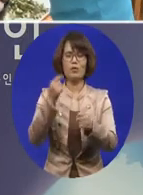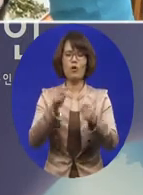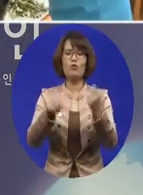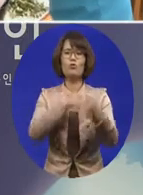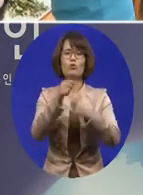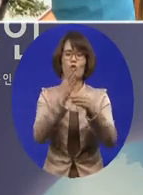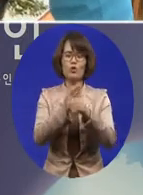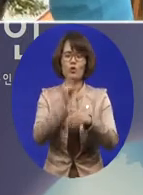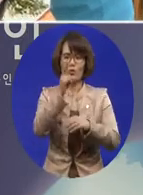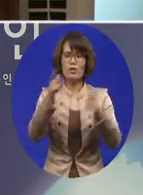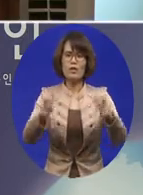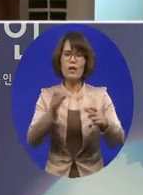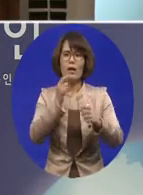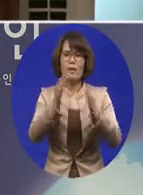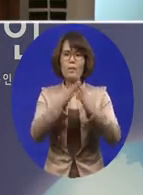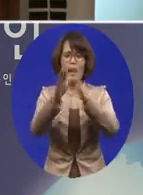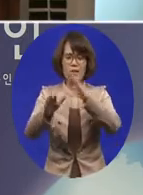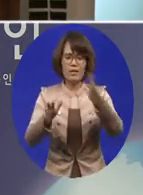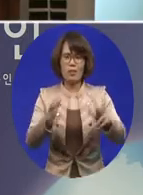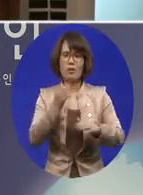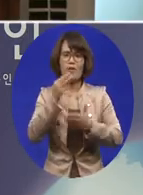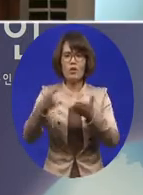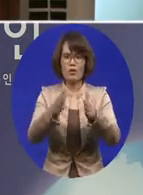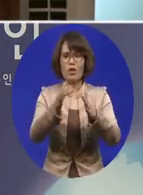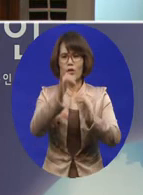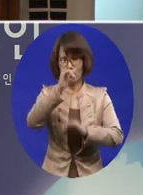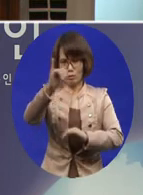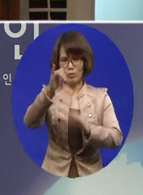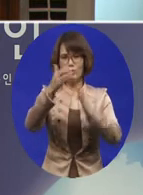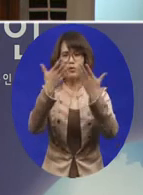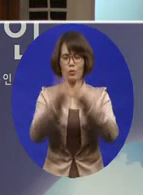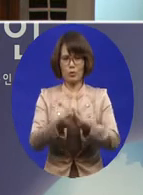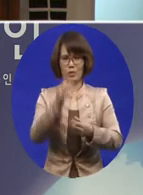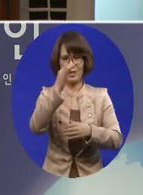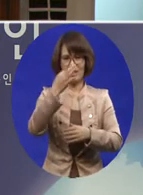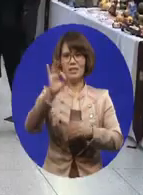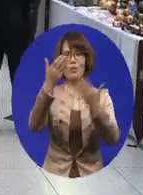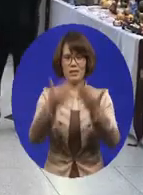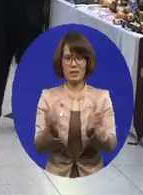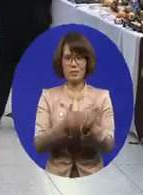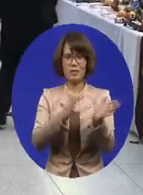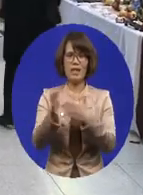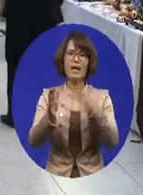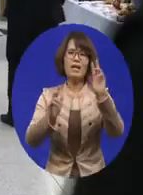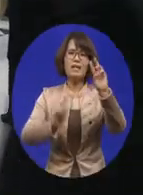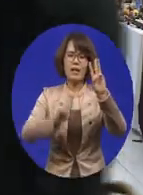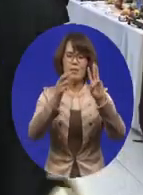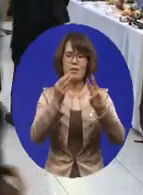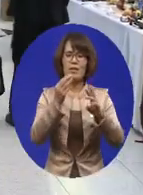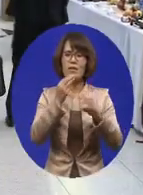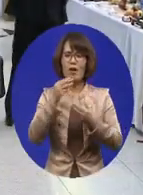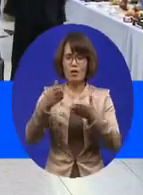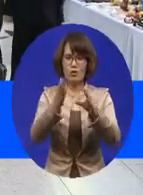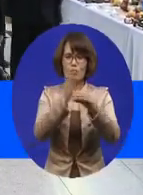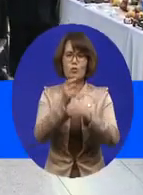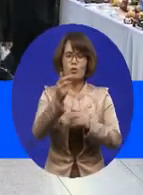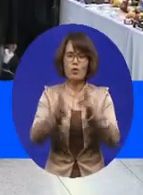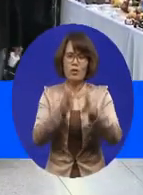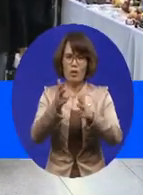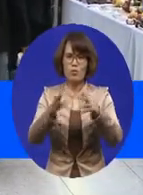지난해부터 운영되어 온 용인의 마을 기업이 경기도의 우수 사례로 인정받았습니다. 3일 경기